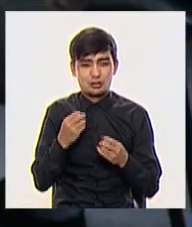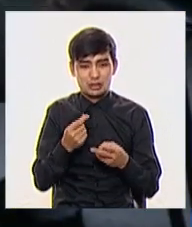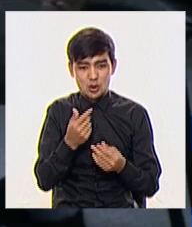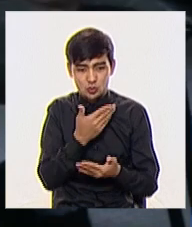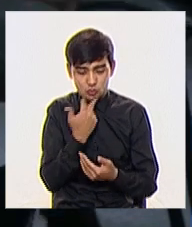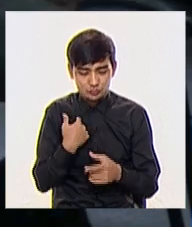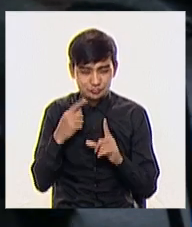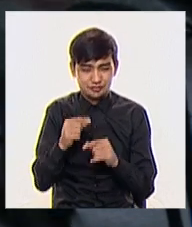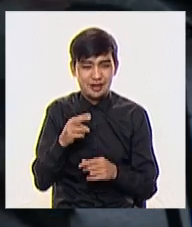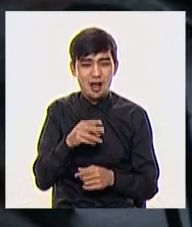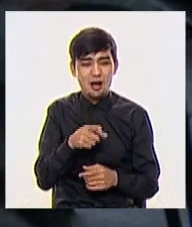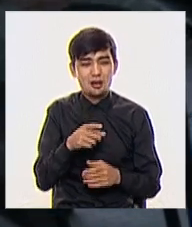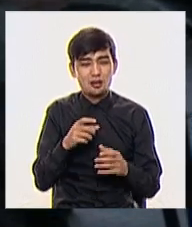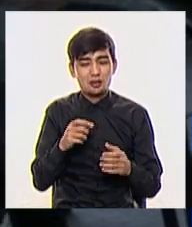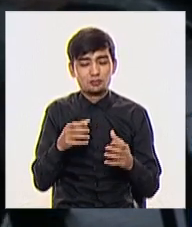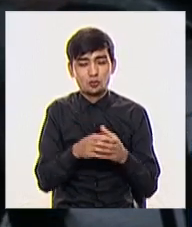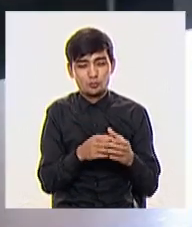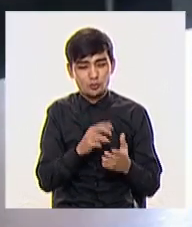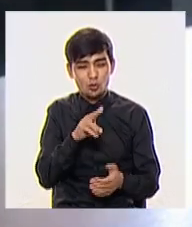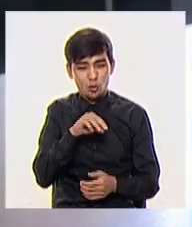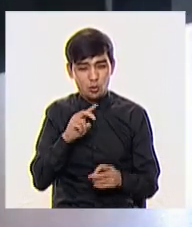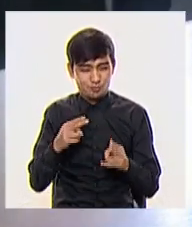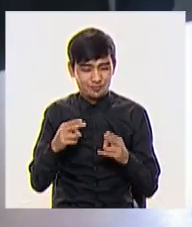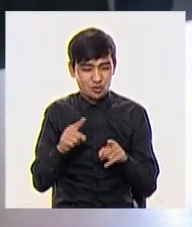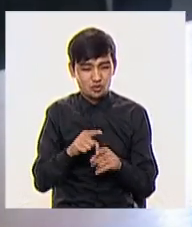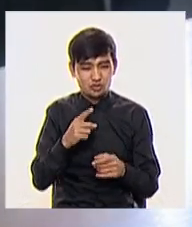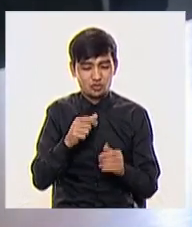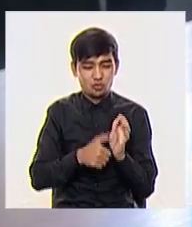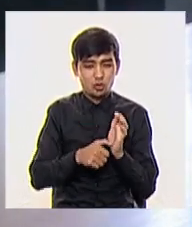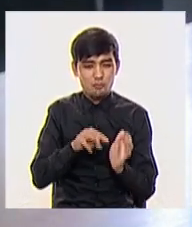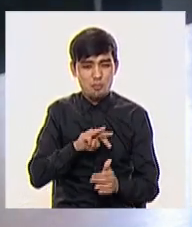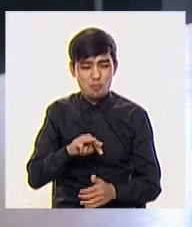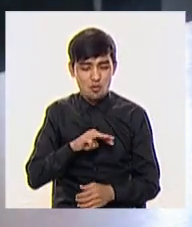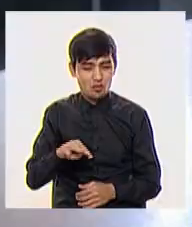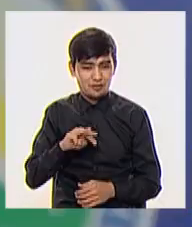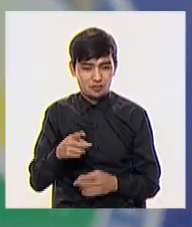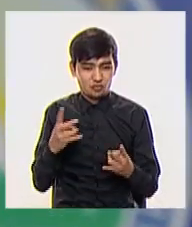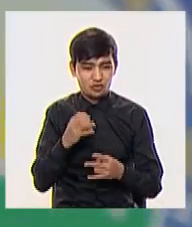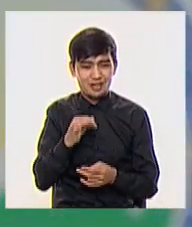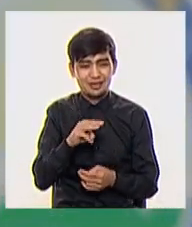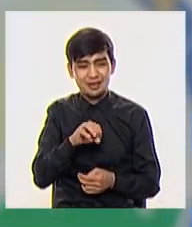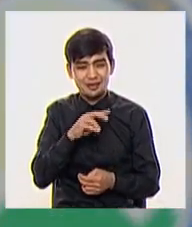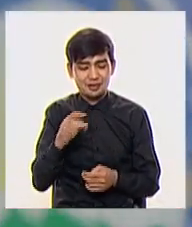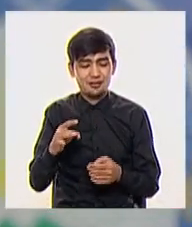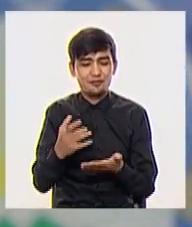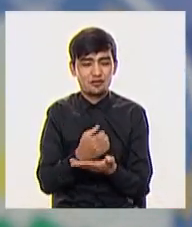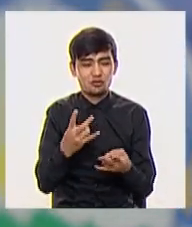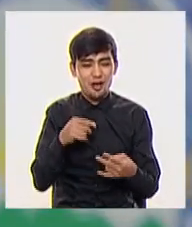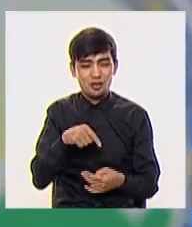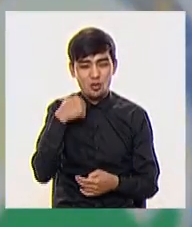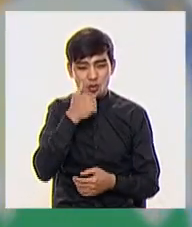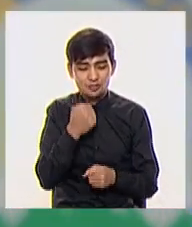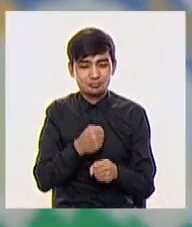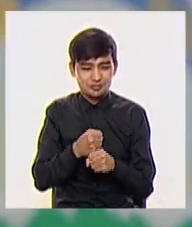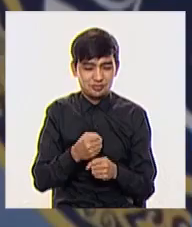содержание клуба требуется 600 миллионов тенге для получения которых надо выиграть тендер однако в этом году сделать это совсем